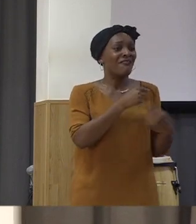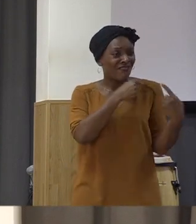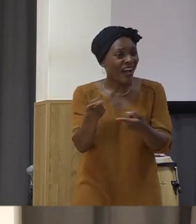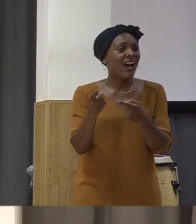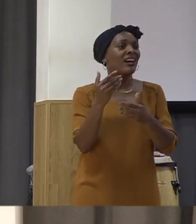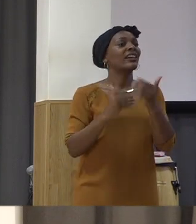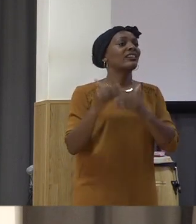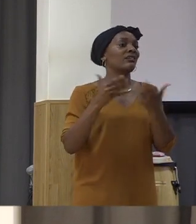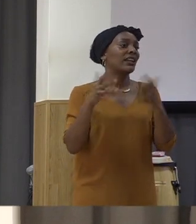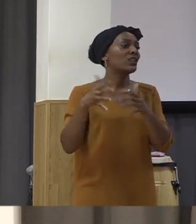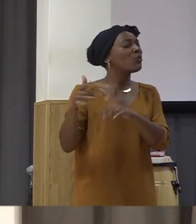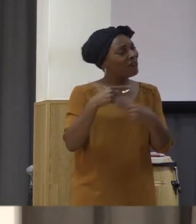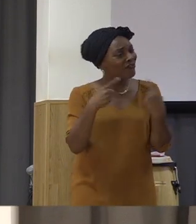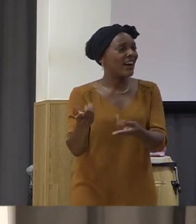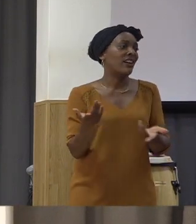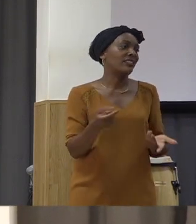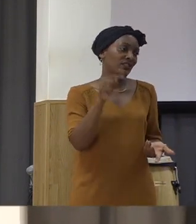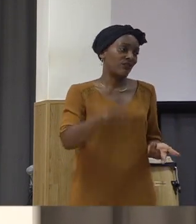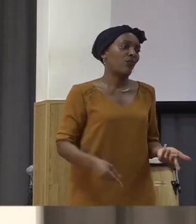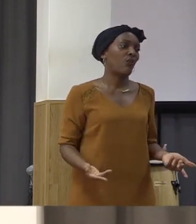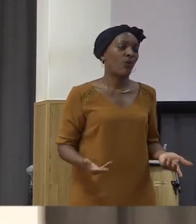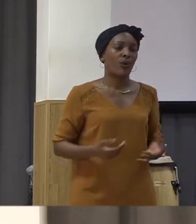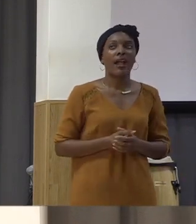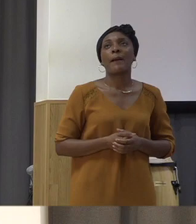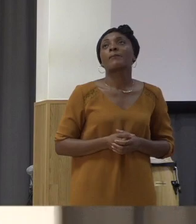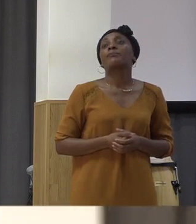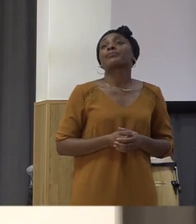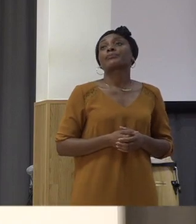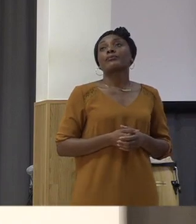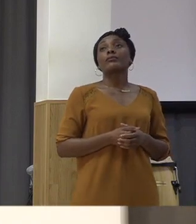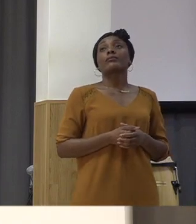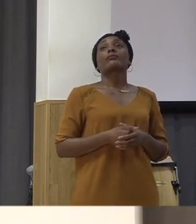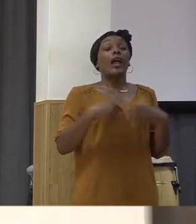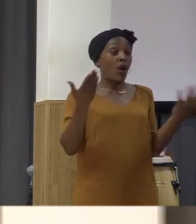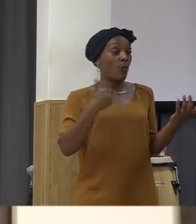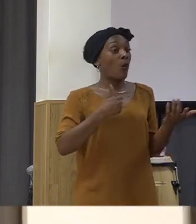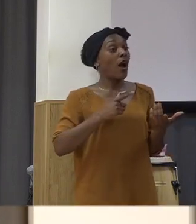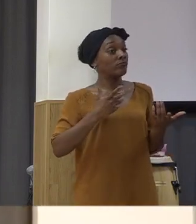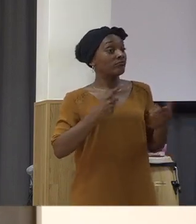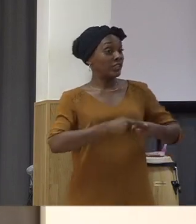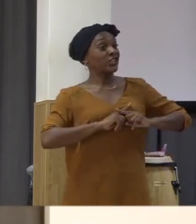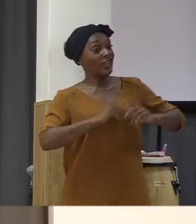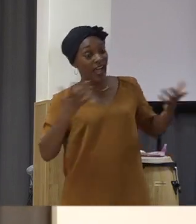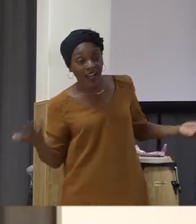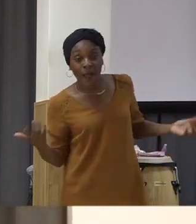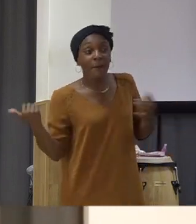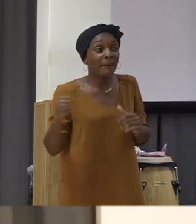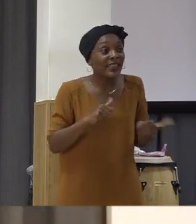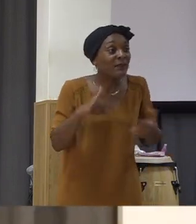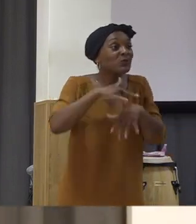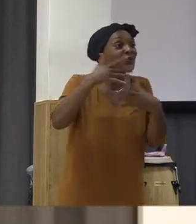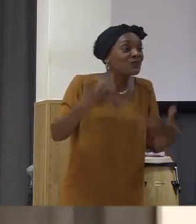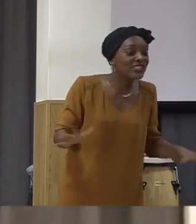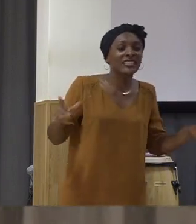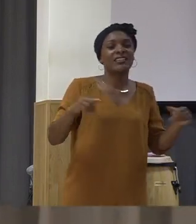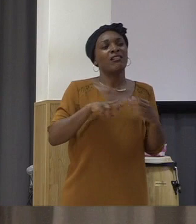sont offerts. Alors effectivement, j'étais devenu chrétien. J'étais baptisé, je venais